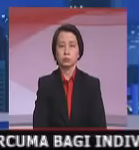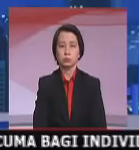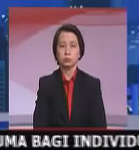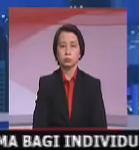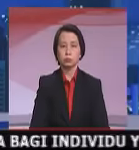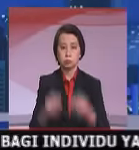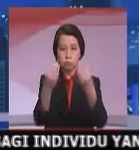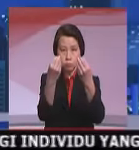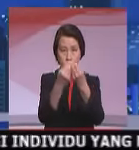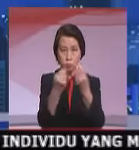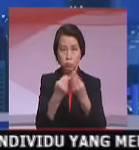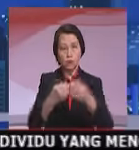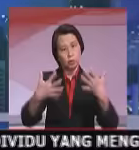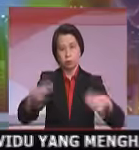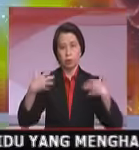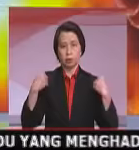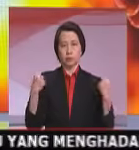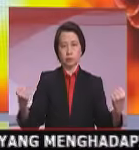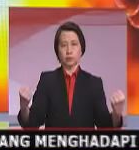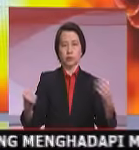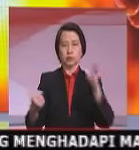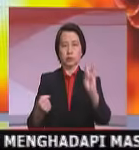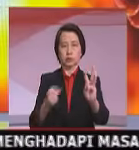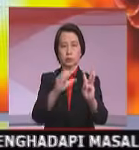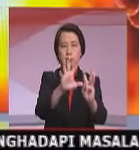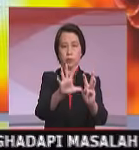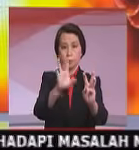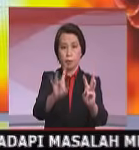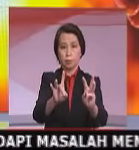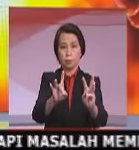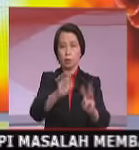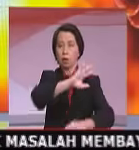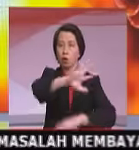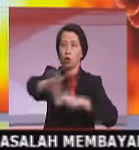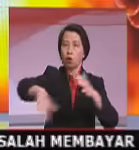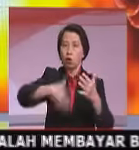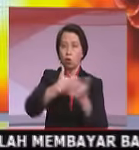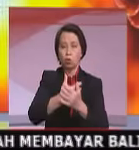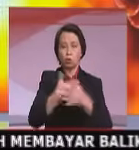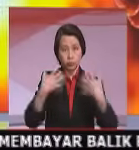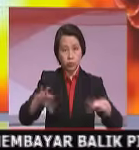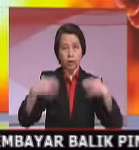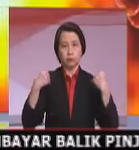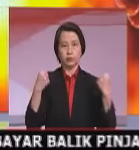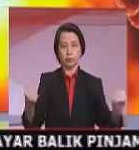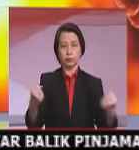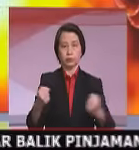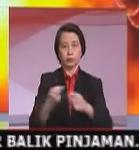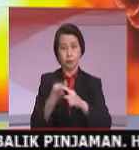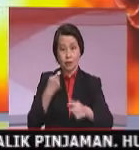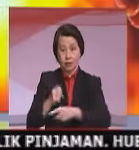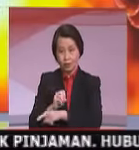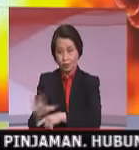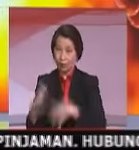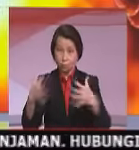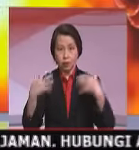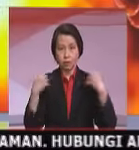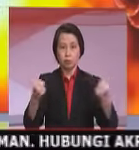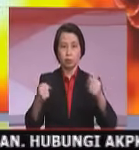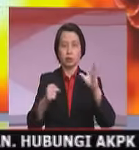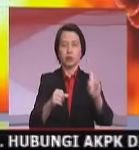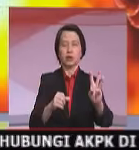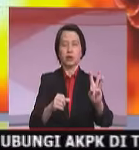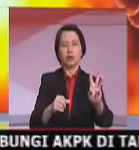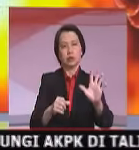Sementara itu, jumlah kes sembuh 658 kes, menjadikan jumlah kumulatif kes pulih COVID-19